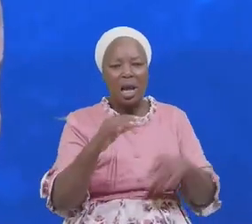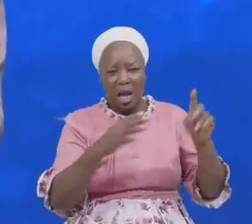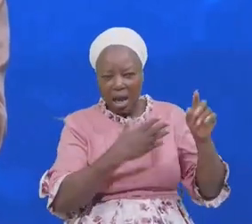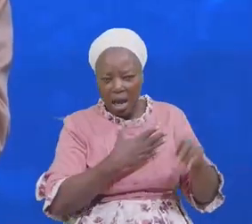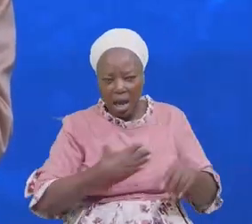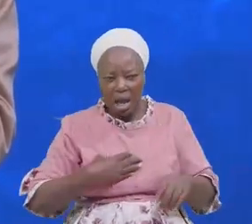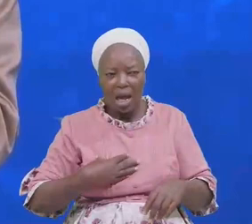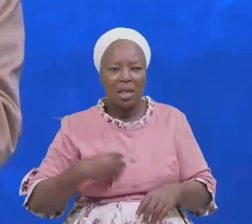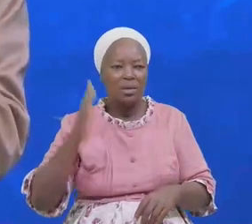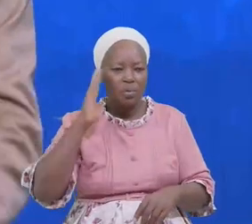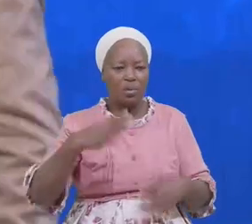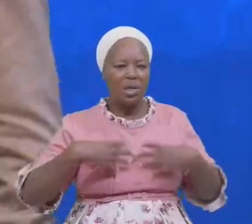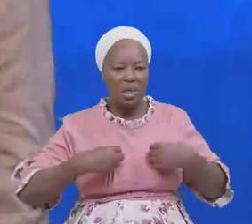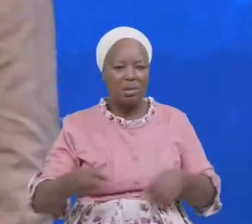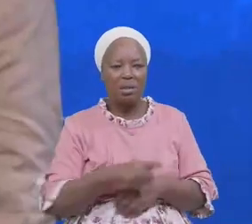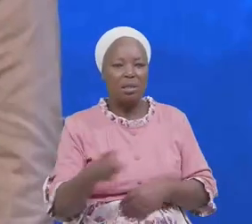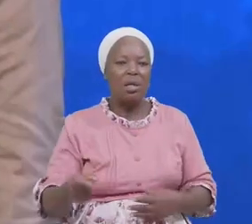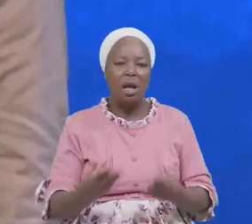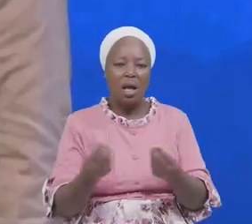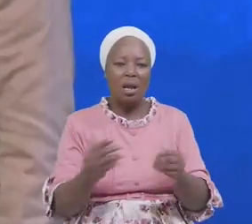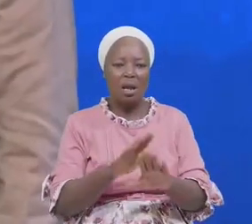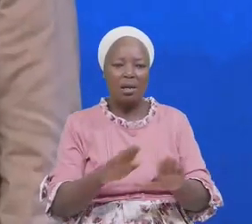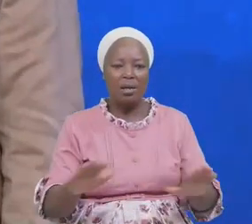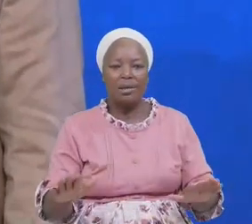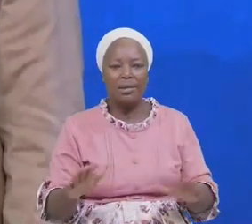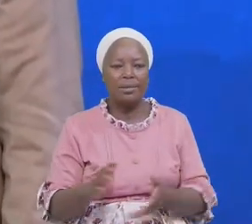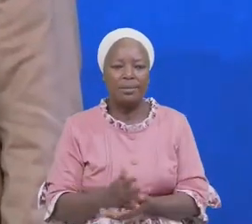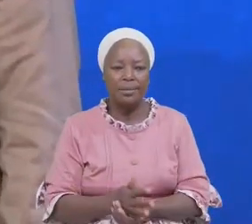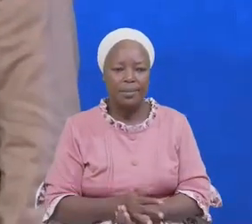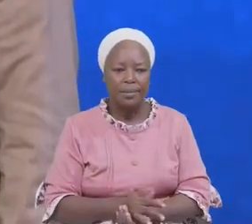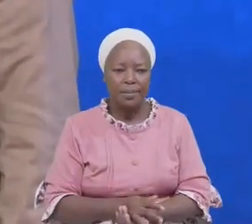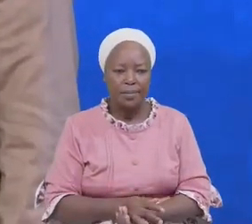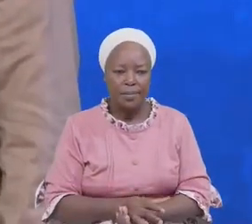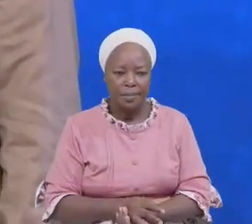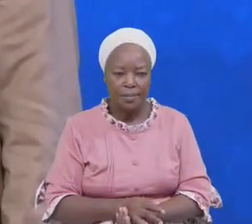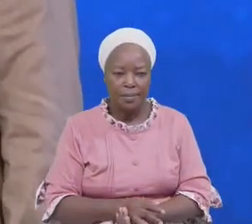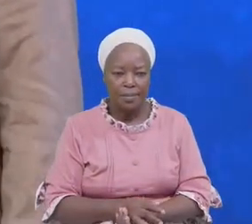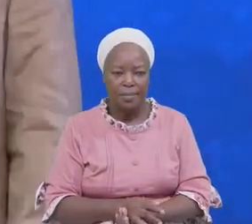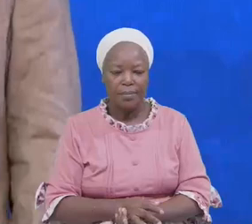Il dit, je l'exaucerai des cieux, je lui pardonnerai son péché et je guérirai son pays.